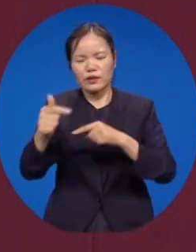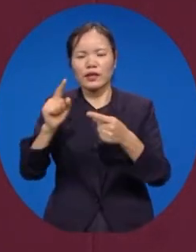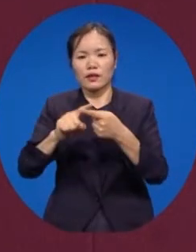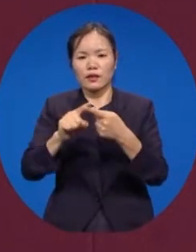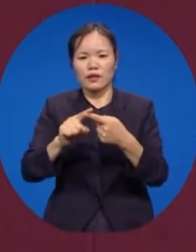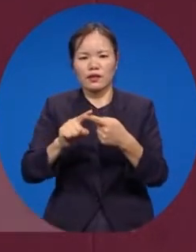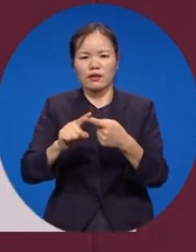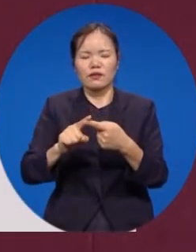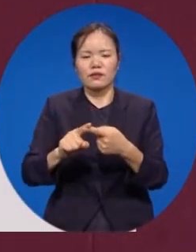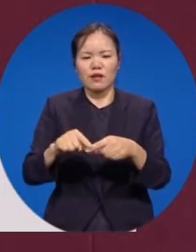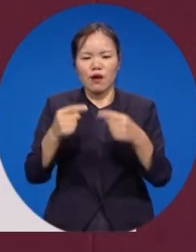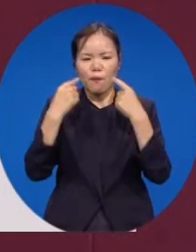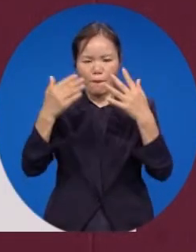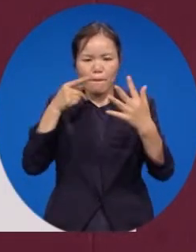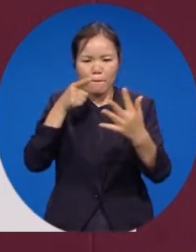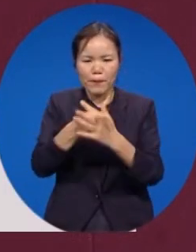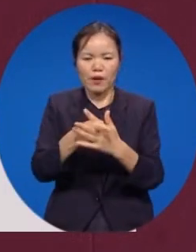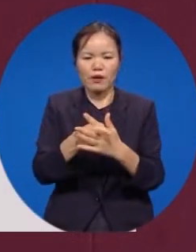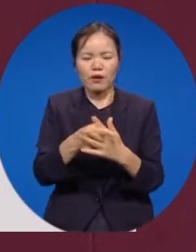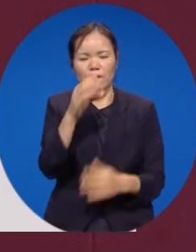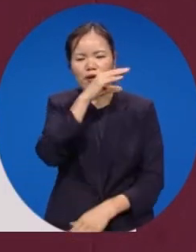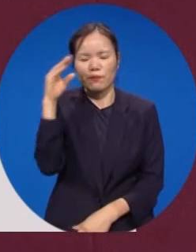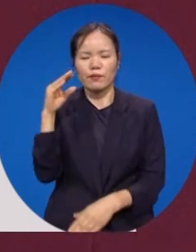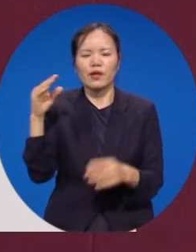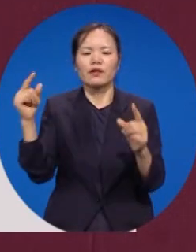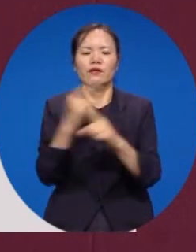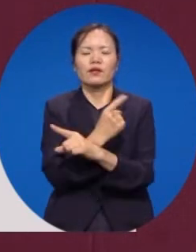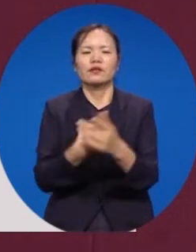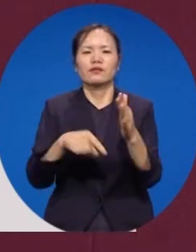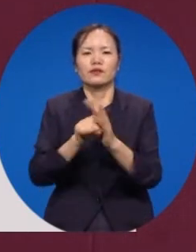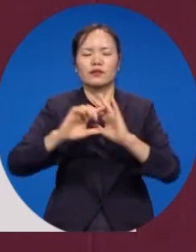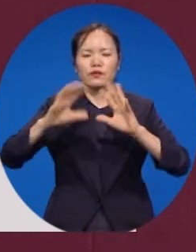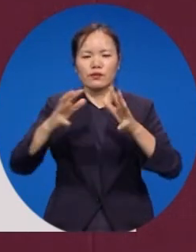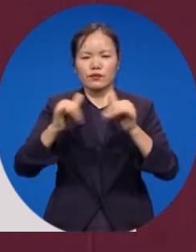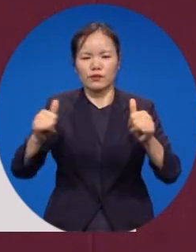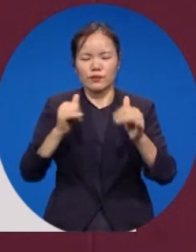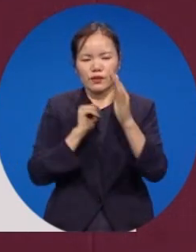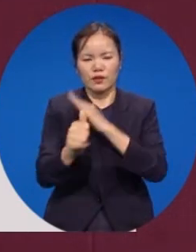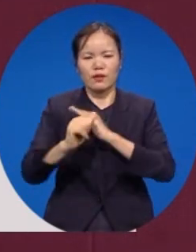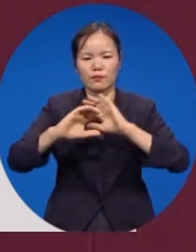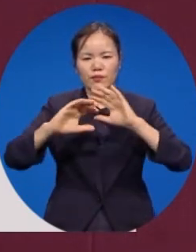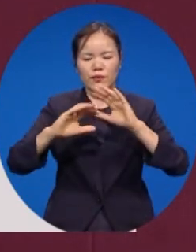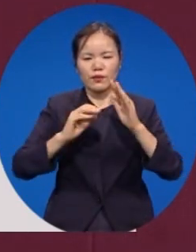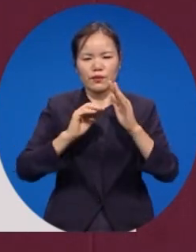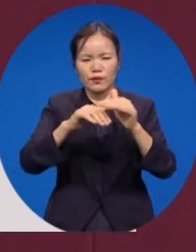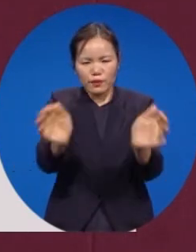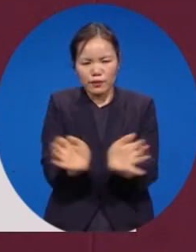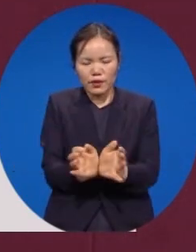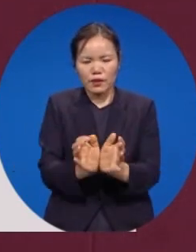제대로 파악하고 이를 바로잡기 위해서 국민의 대표기관인 국회에서